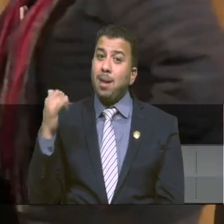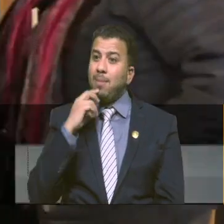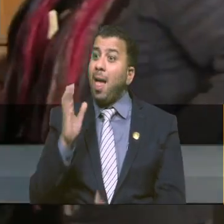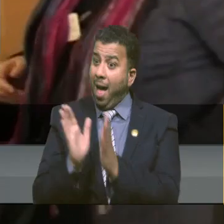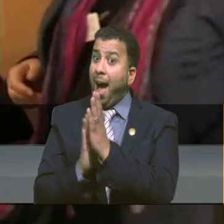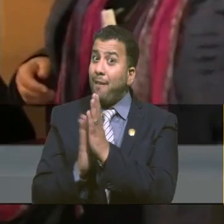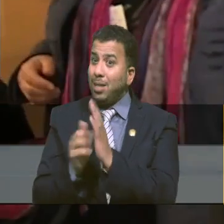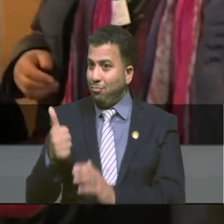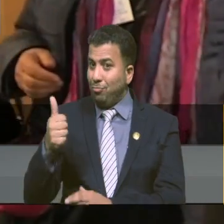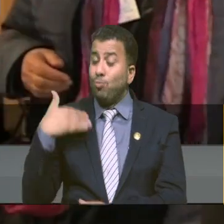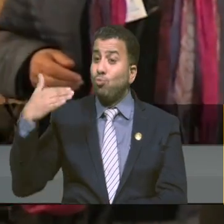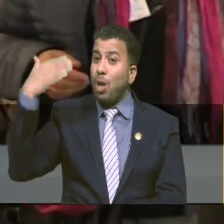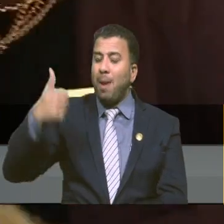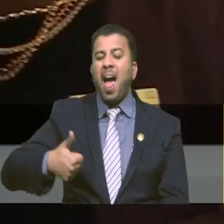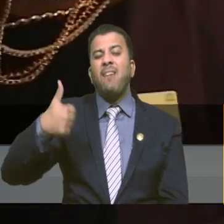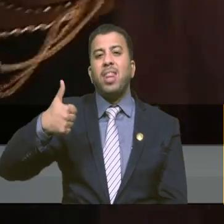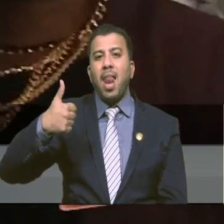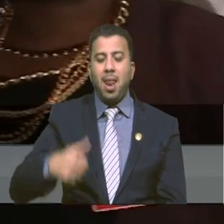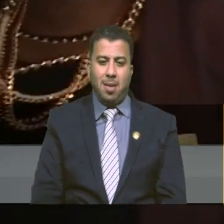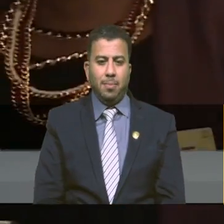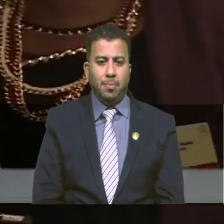محفزاً لهن من أجل مستقبل أفضل.